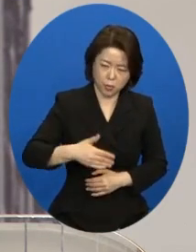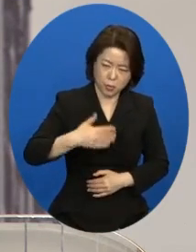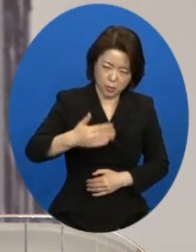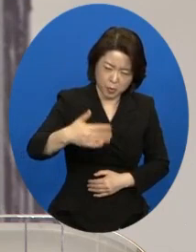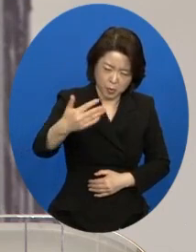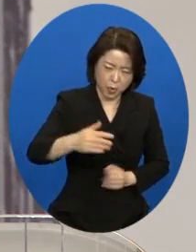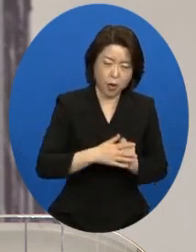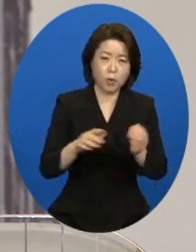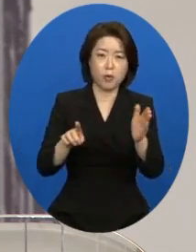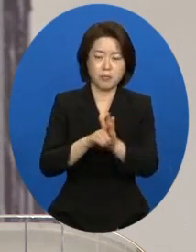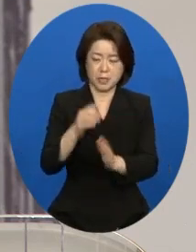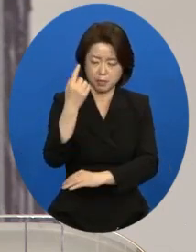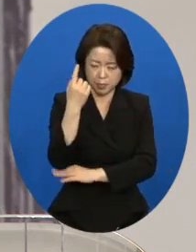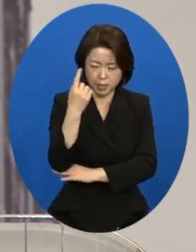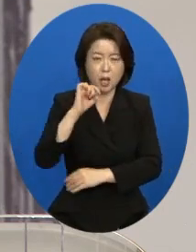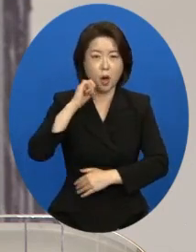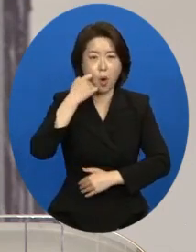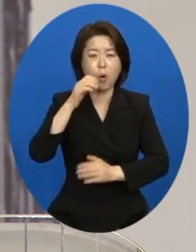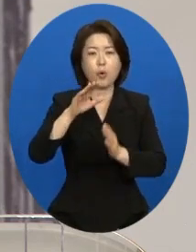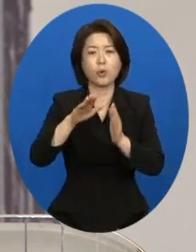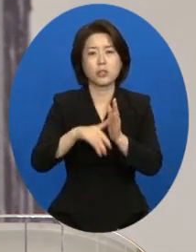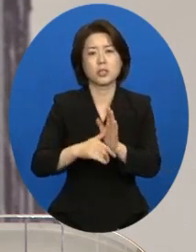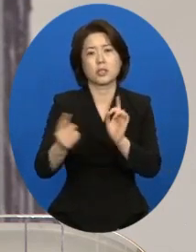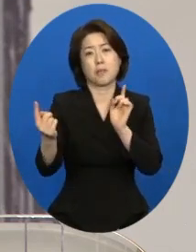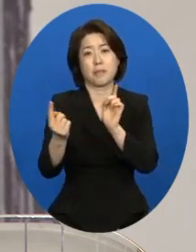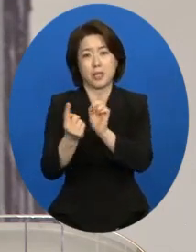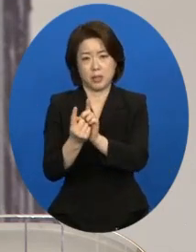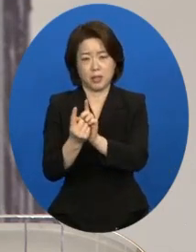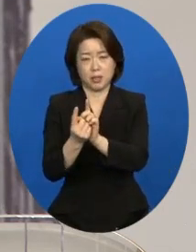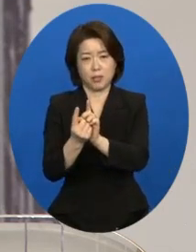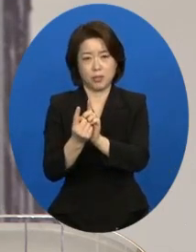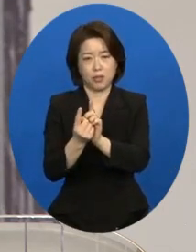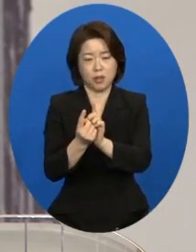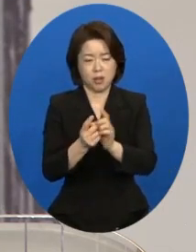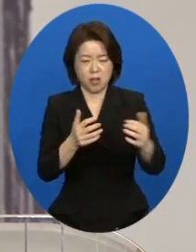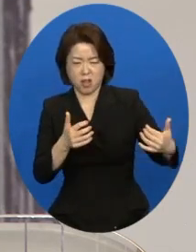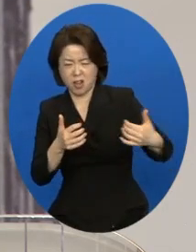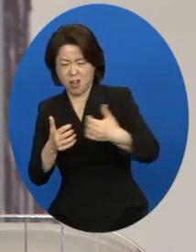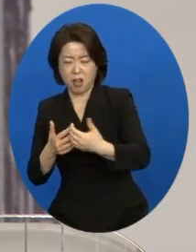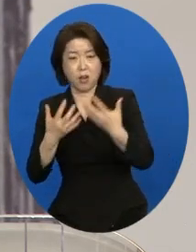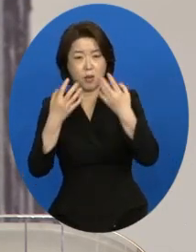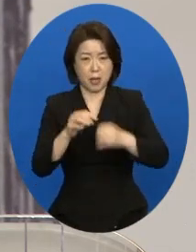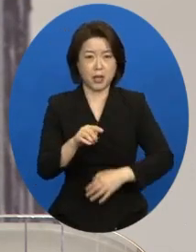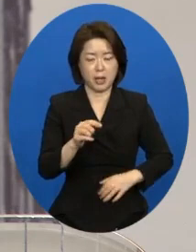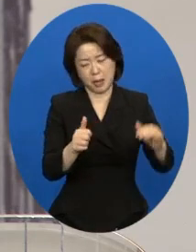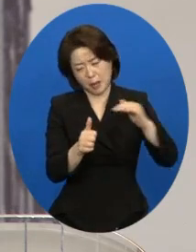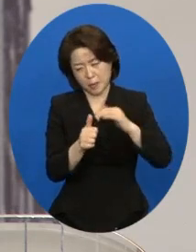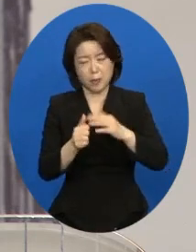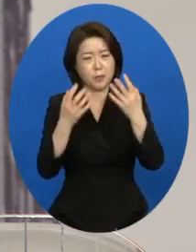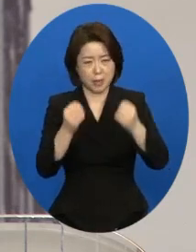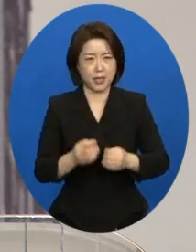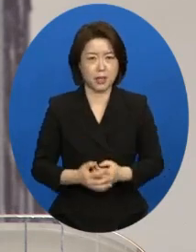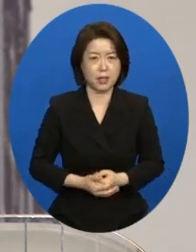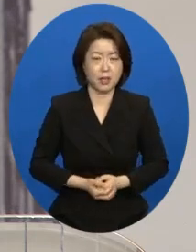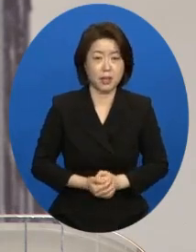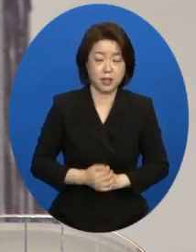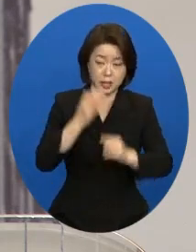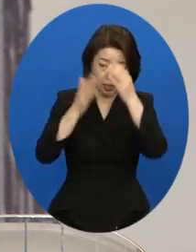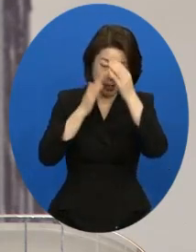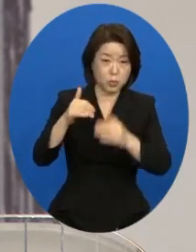믿음 지키기가 어려운 시대로 들어가게 됩니다. 거센 저항이 있게 될 거예요. 여러분 성도는